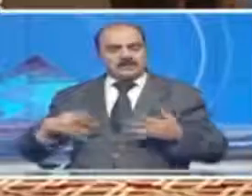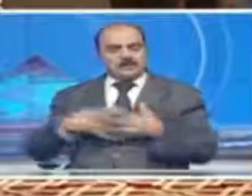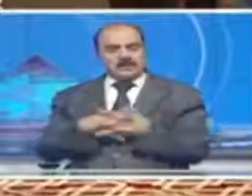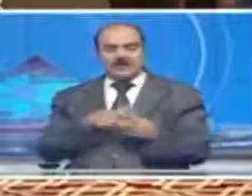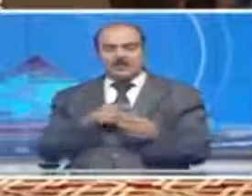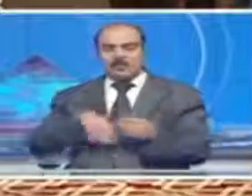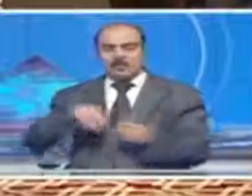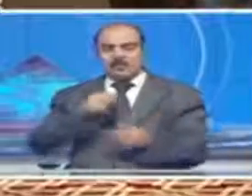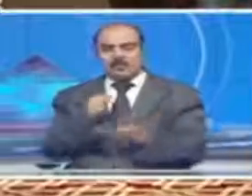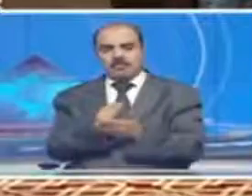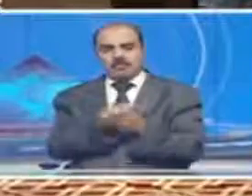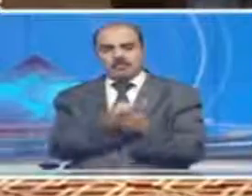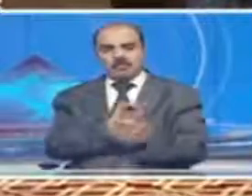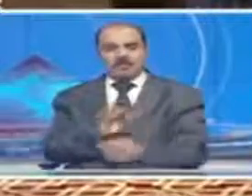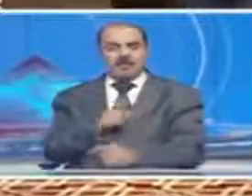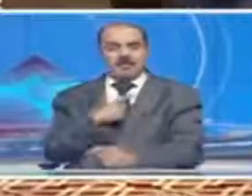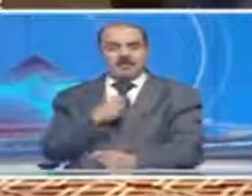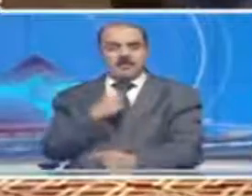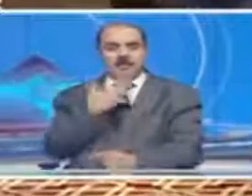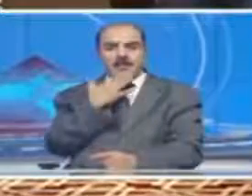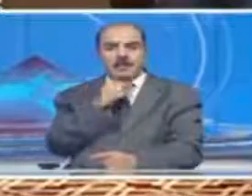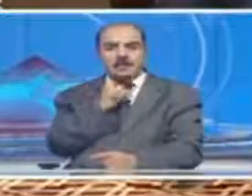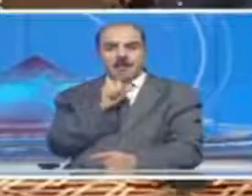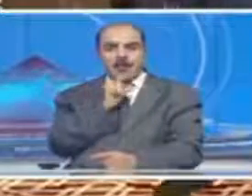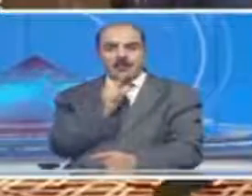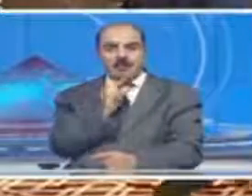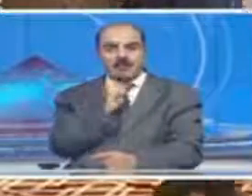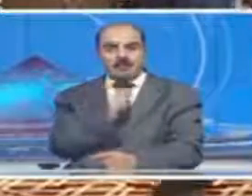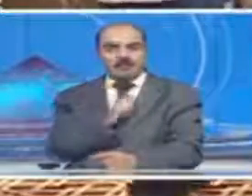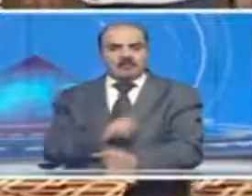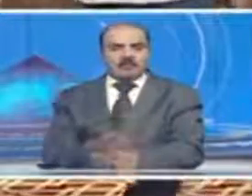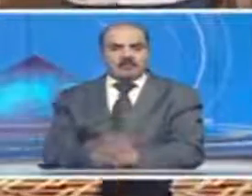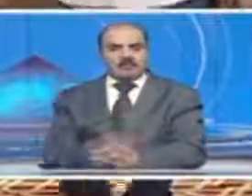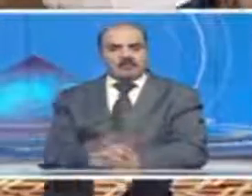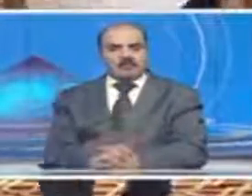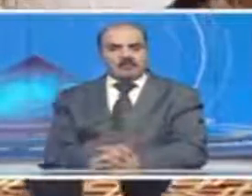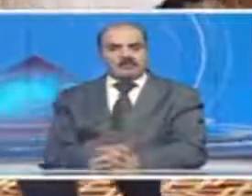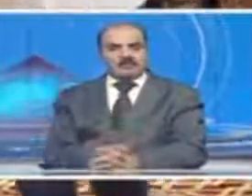والتجارية والإدارية. من مقر نقاد المؤتمر، محمد عبد الصبور، التلفزيون المصري.